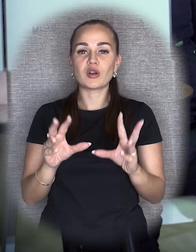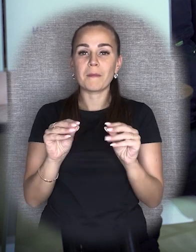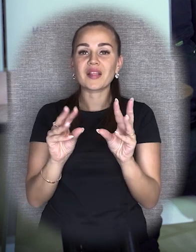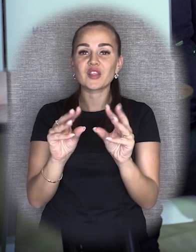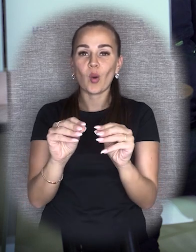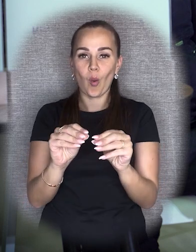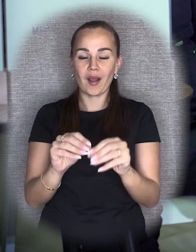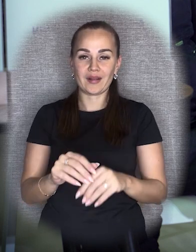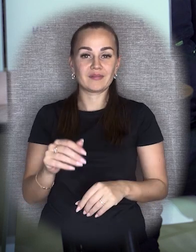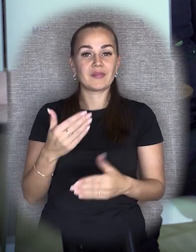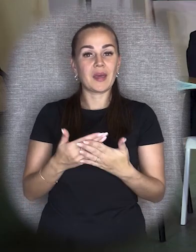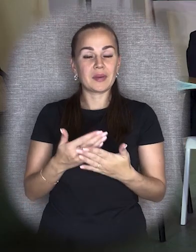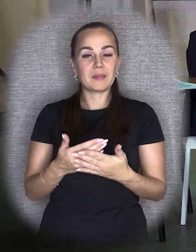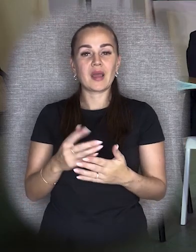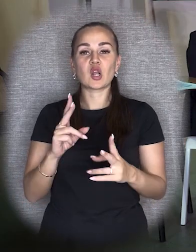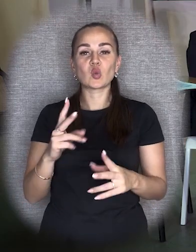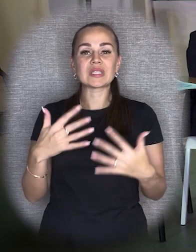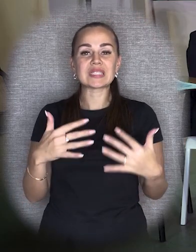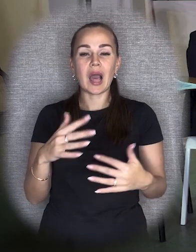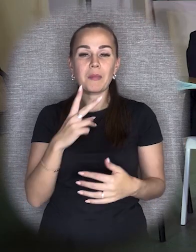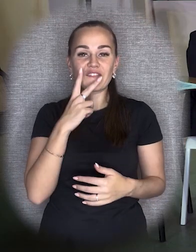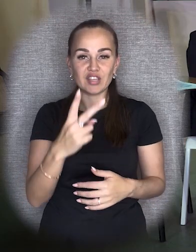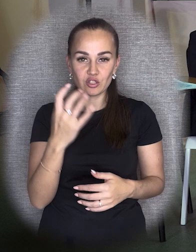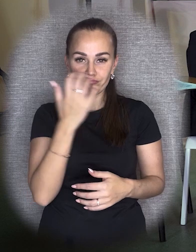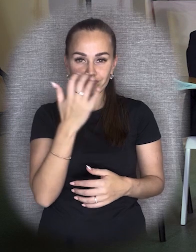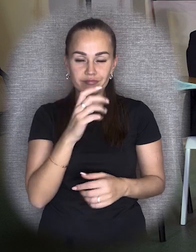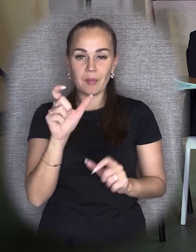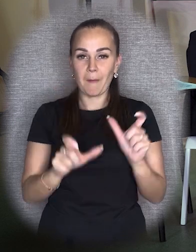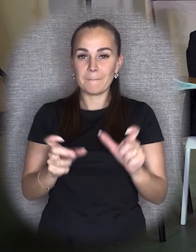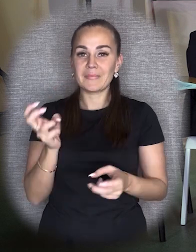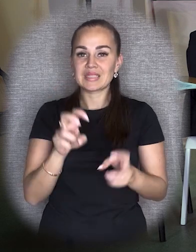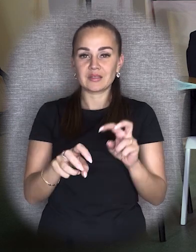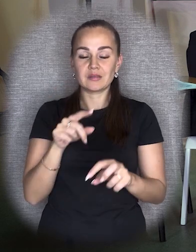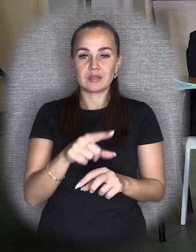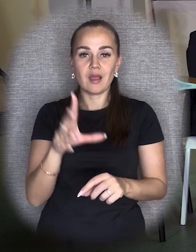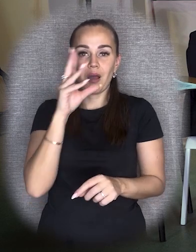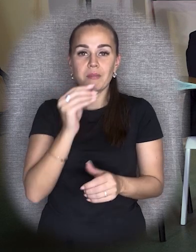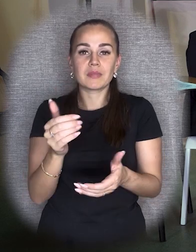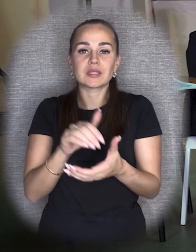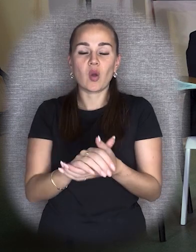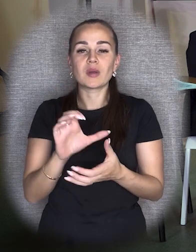можно потрогать. И вот для, например, слабовидящих наших посетителей это возможность